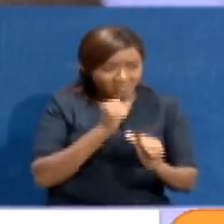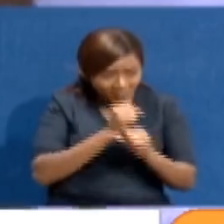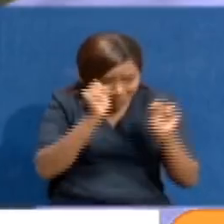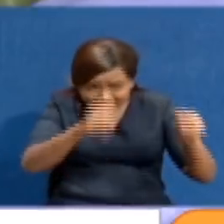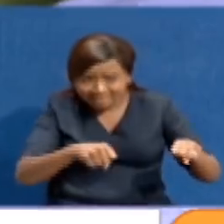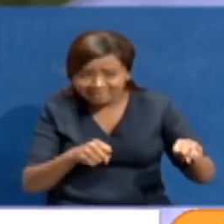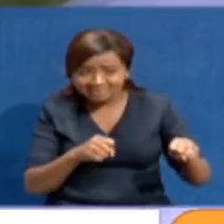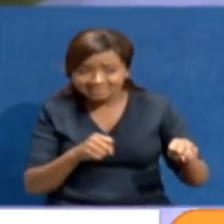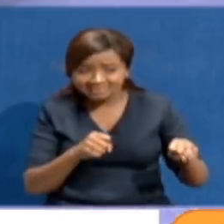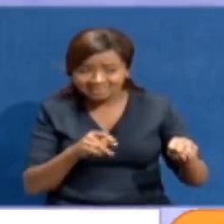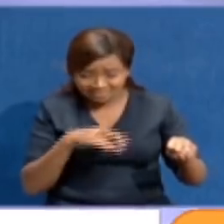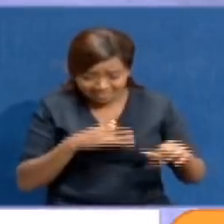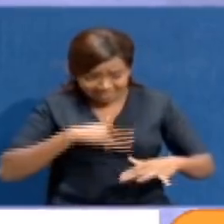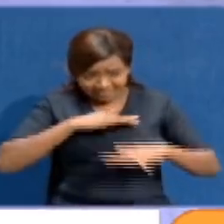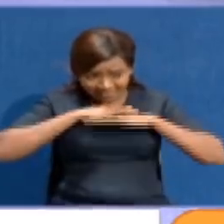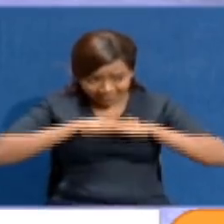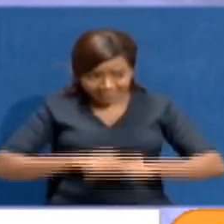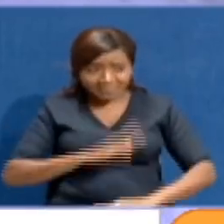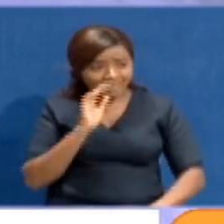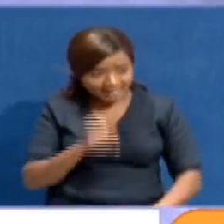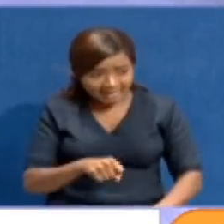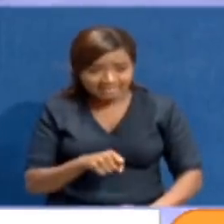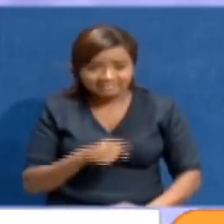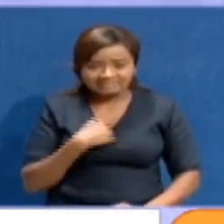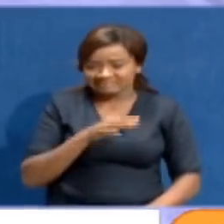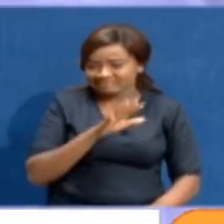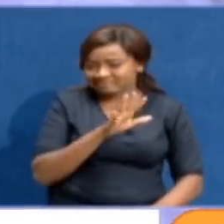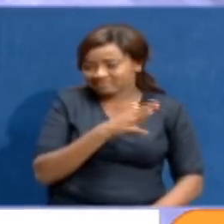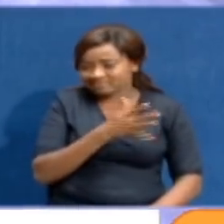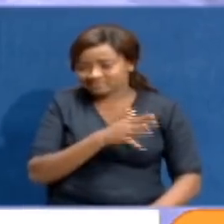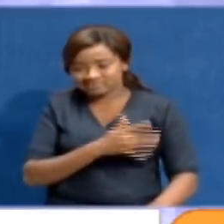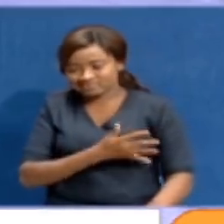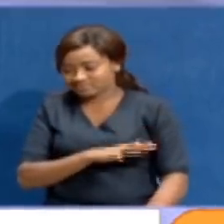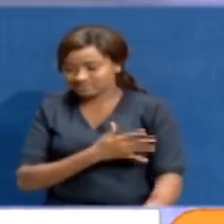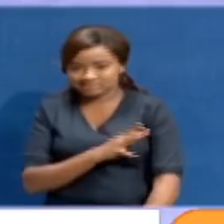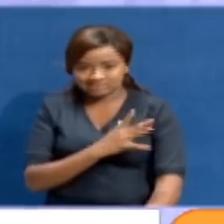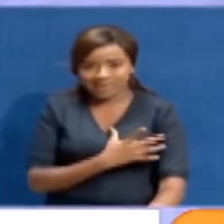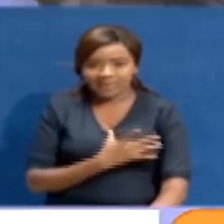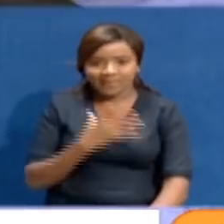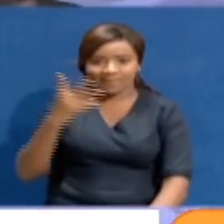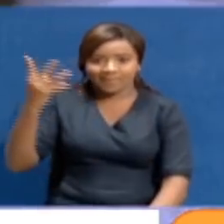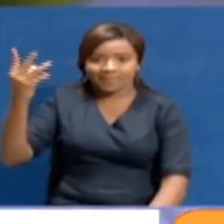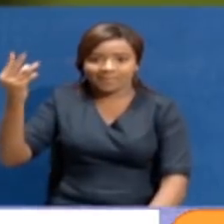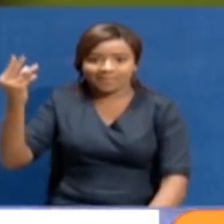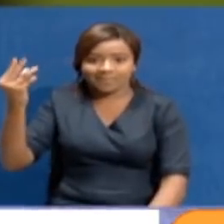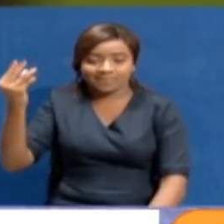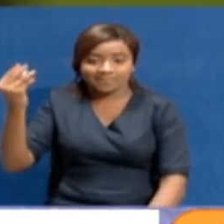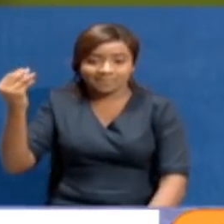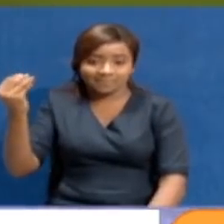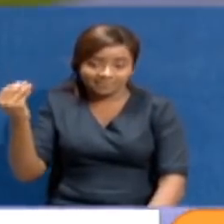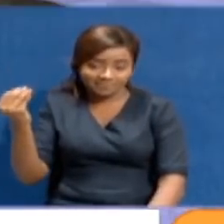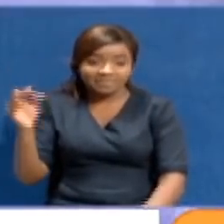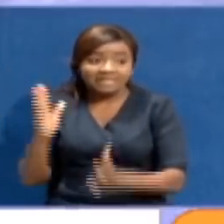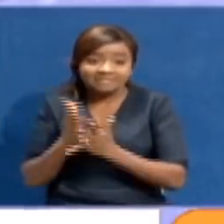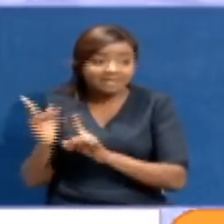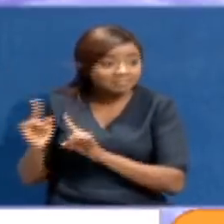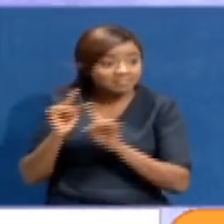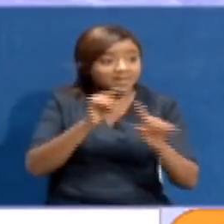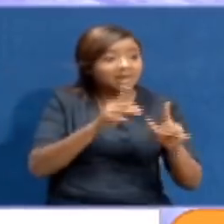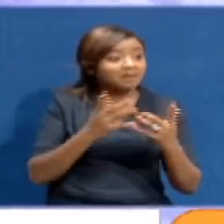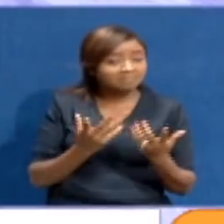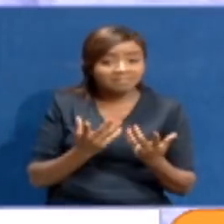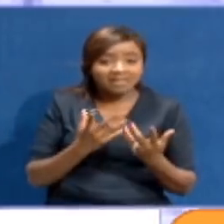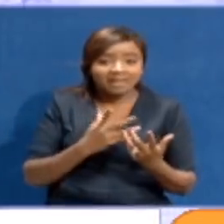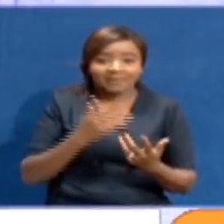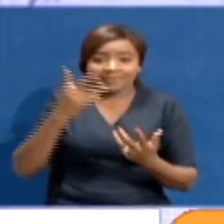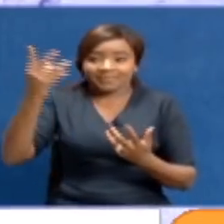itakuridhisha. So unaona watu wanakuwa na doubts hata before waanze kujaribu. Na kuna wengine pia wamekuja na wakaenda.